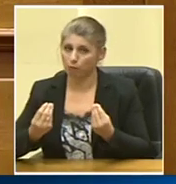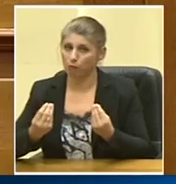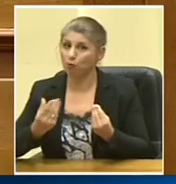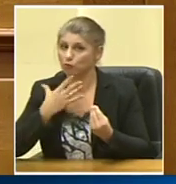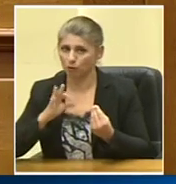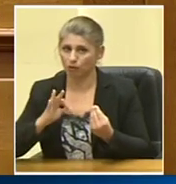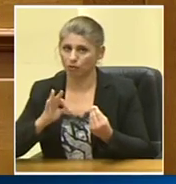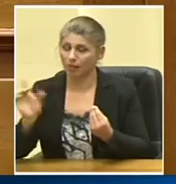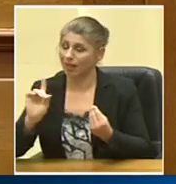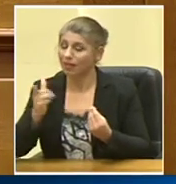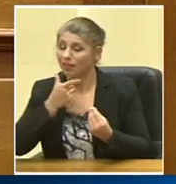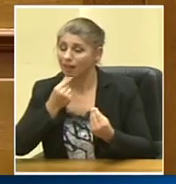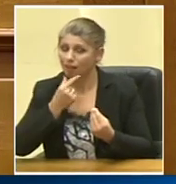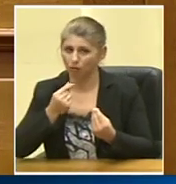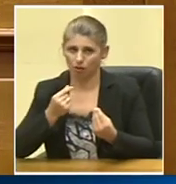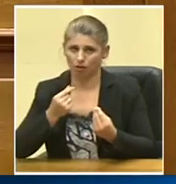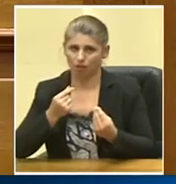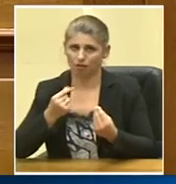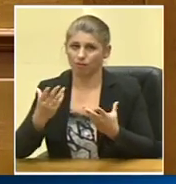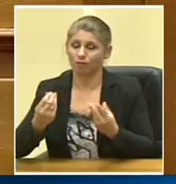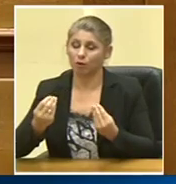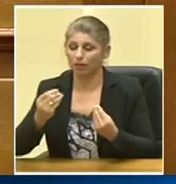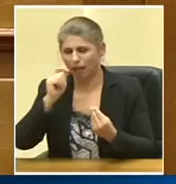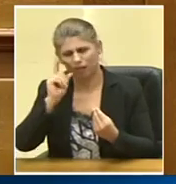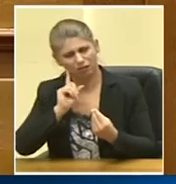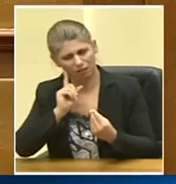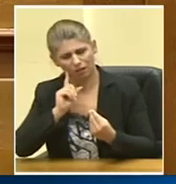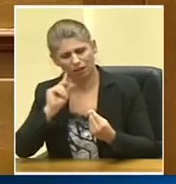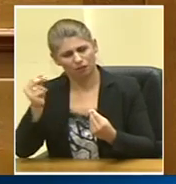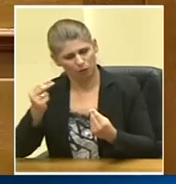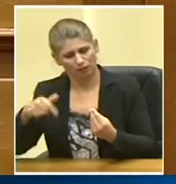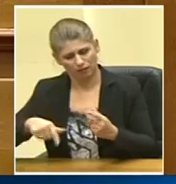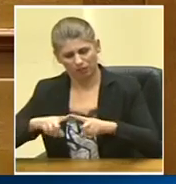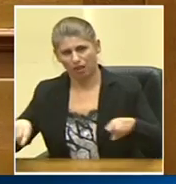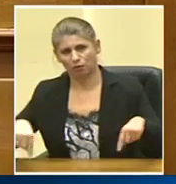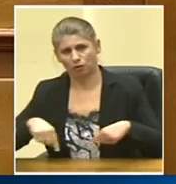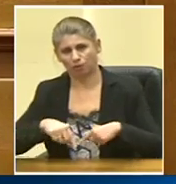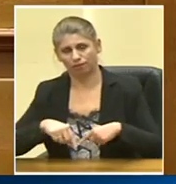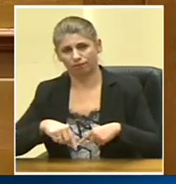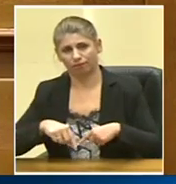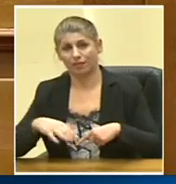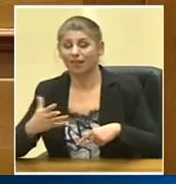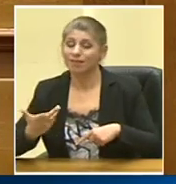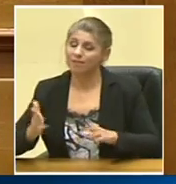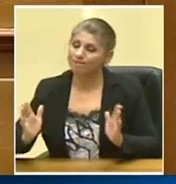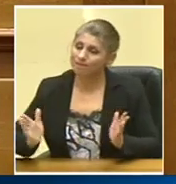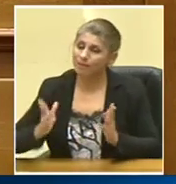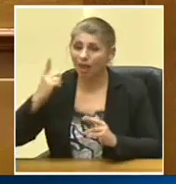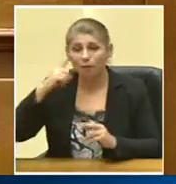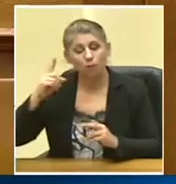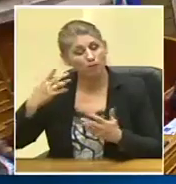λόγους, δεν θα είναι εύκολο να λειτουργήσουν έτσι αρκετοί και αρκετές σε αυτή την αίθουσα. Γιατί παρά τις απόψεις